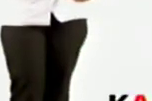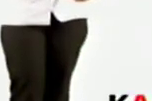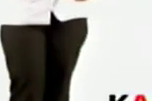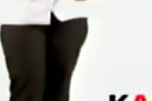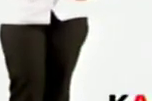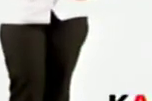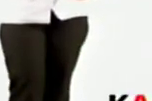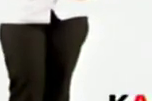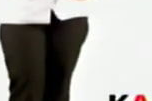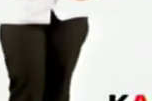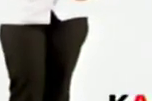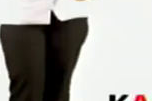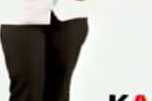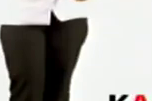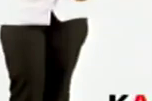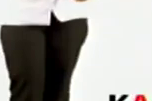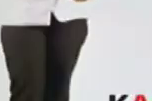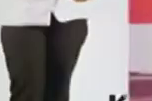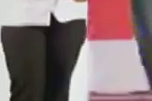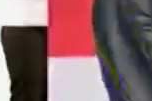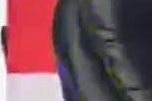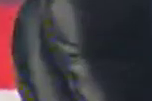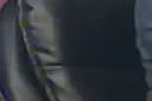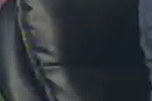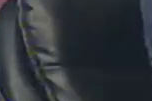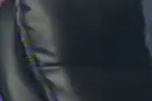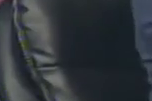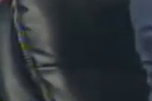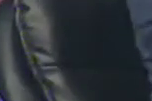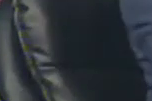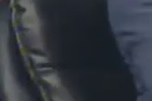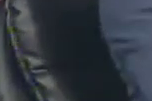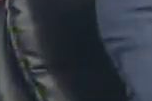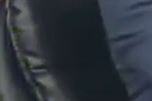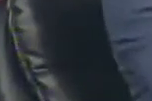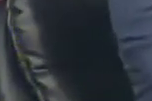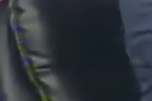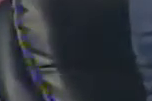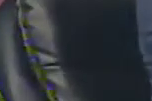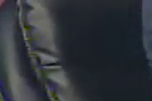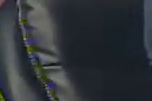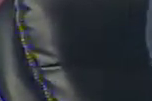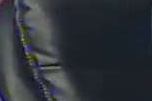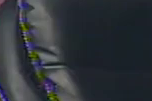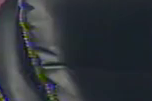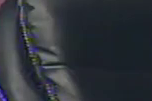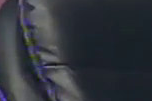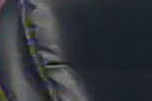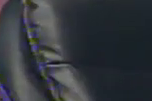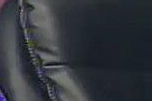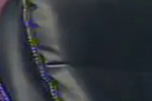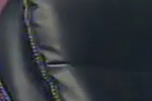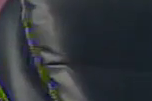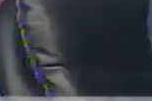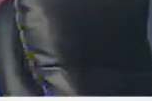wameondoka sasa hizi, lakini walikuwa hapo. Okay, wakifanya hizi hesabu tunafaa kujua kwamba hizi hesabu ni za kuaminika au